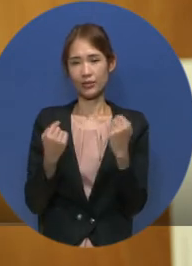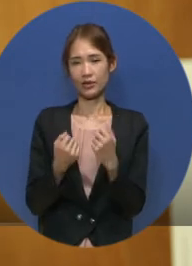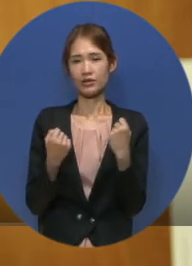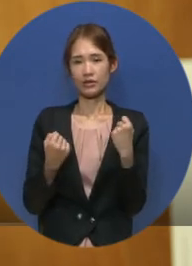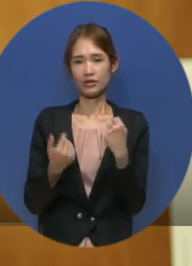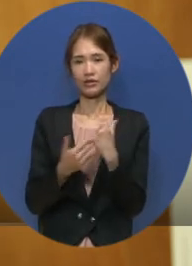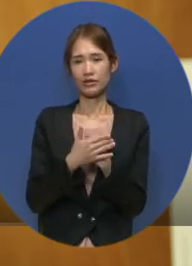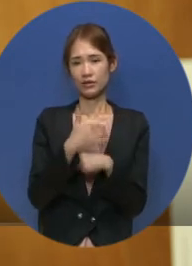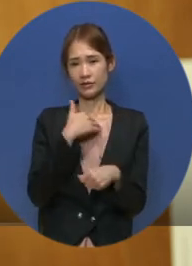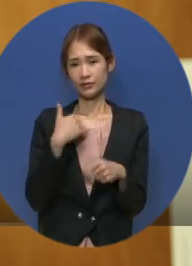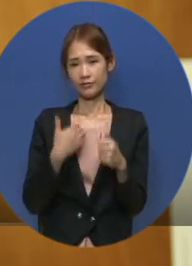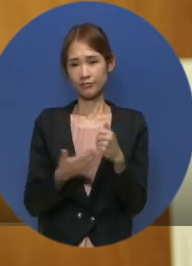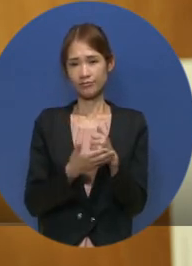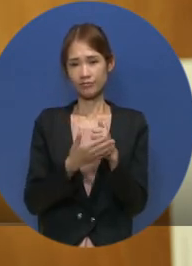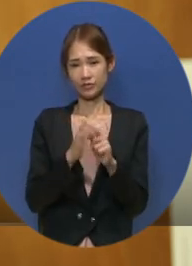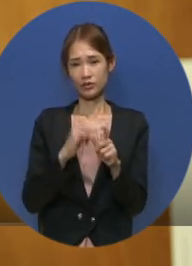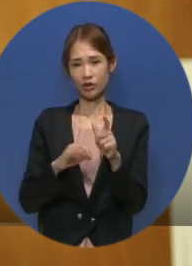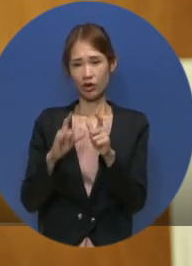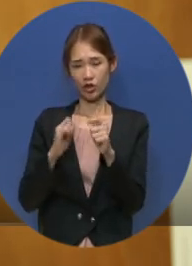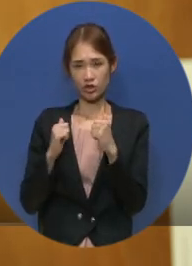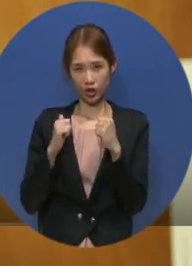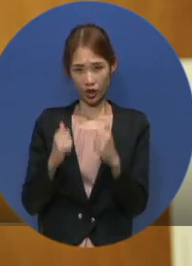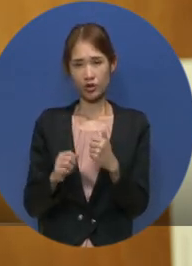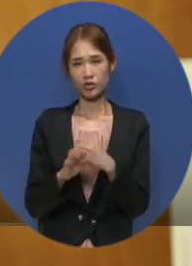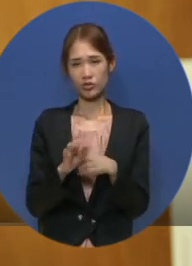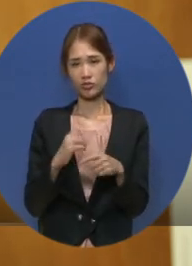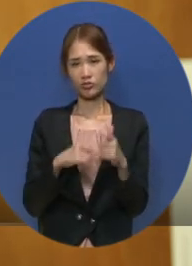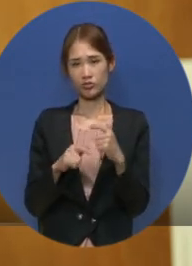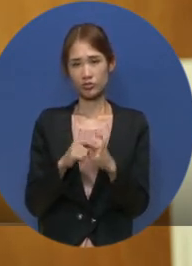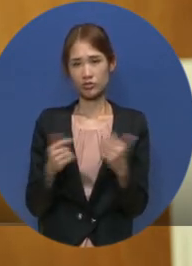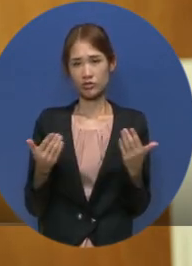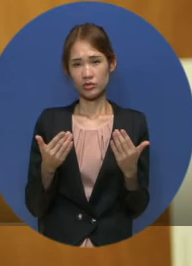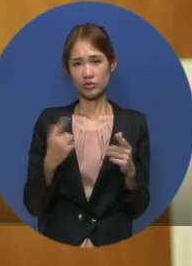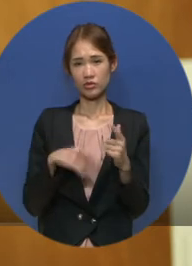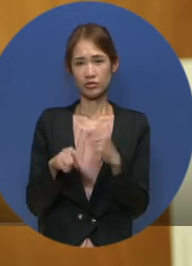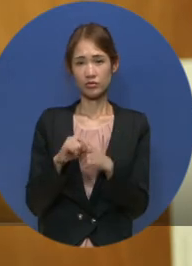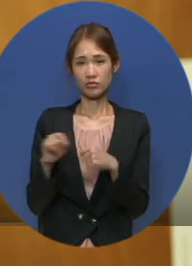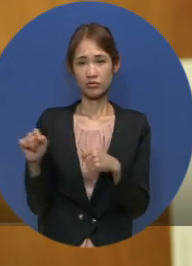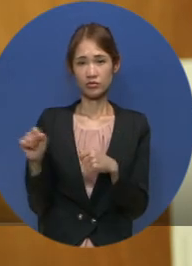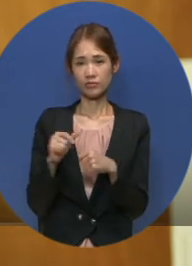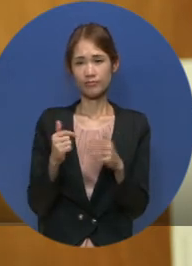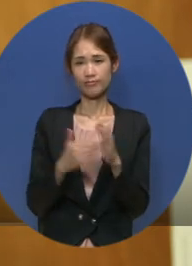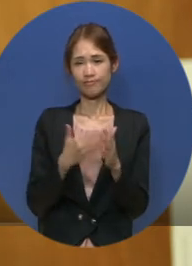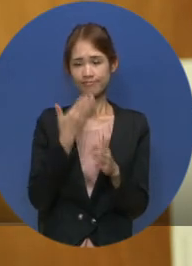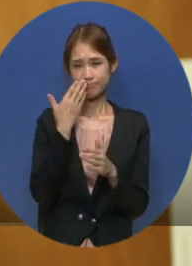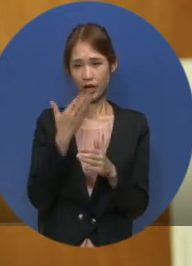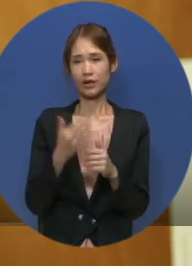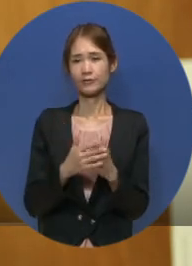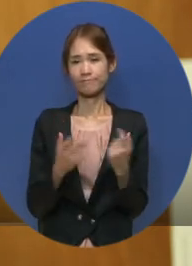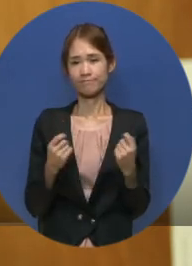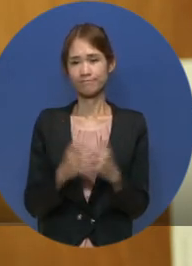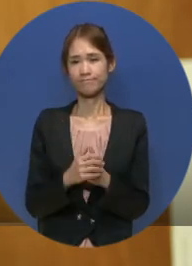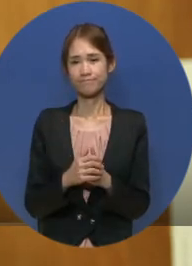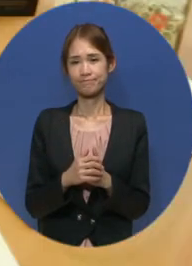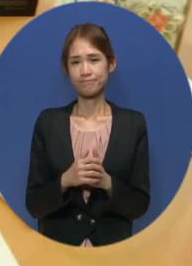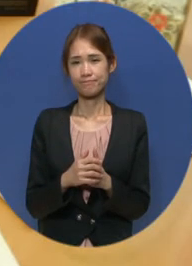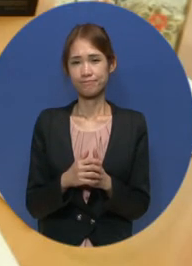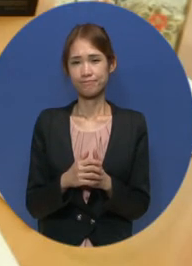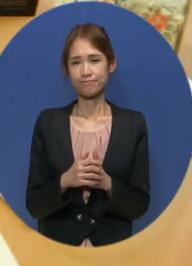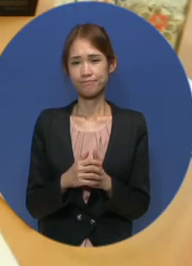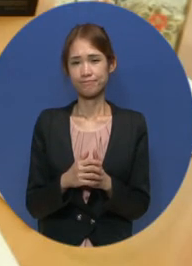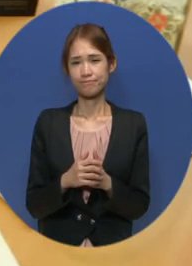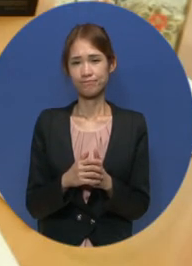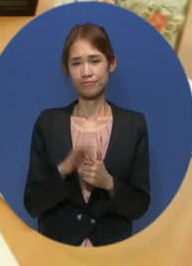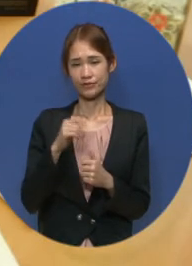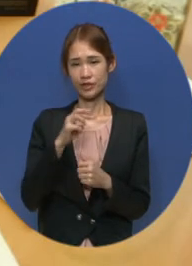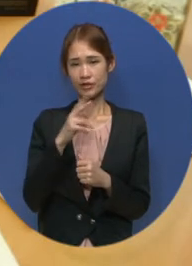힘입어서 자신이 칭찬받은 부분을 더 열심히 하게 되면서, 이렇게 작업이 더 빨리 숙달될 수 있는 것 같습니다. 네,